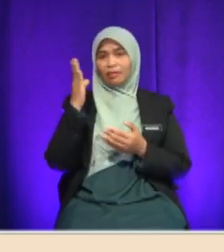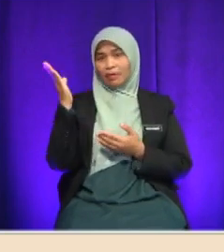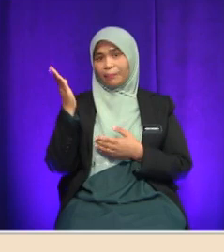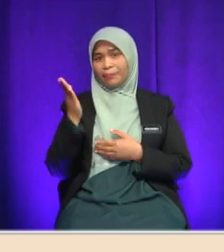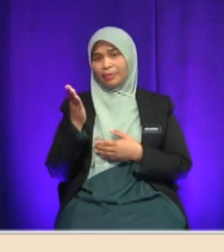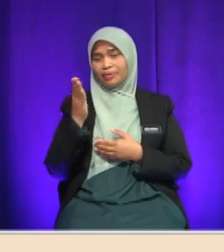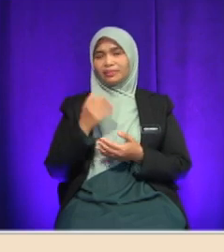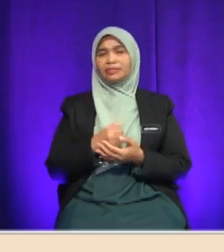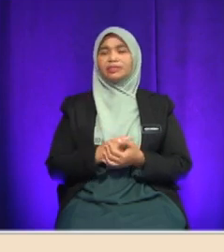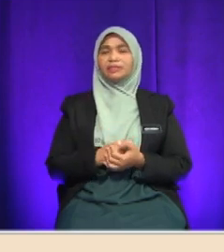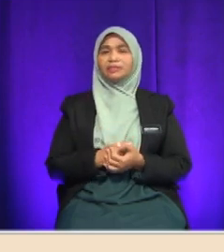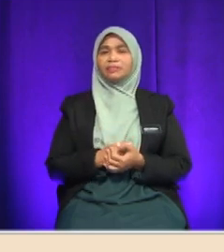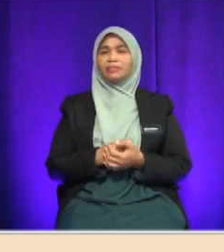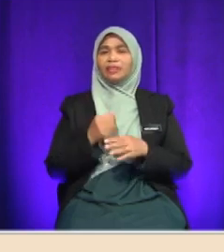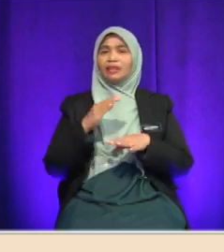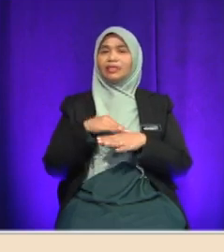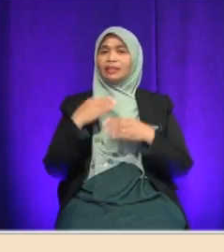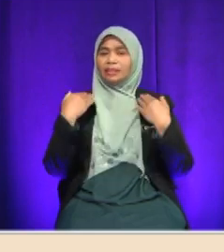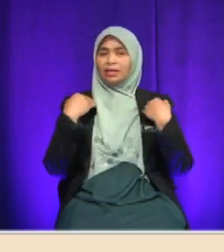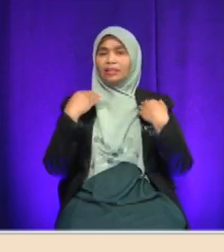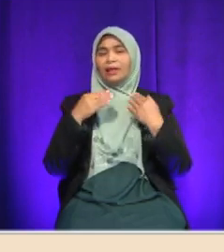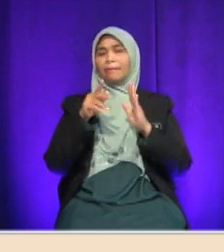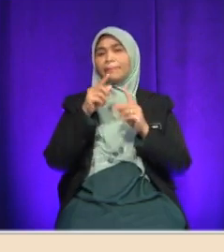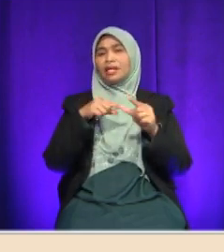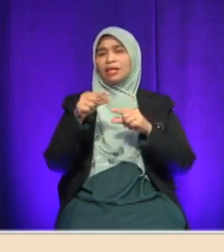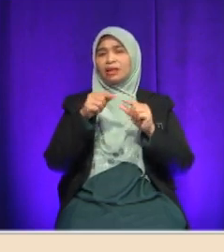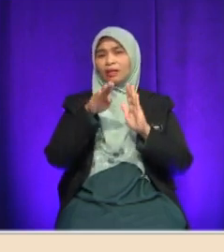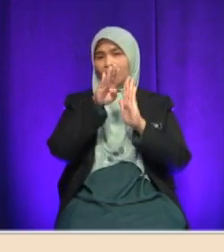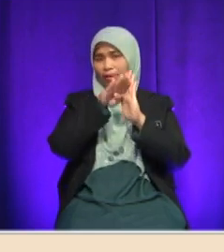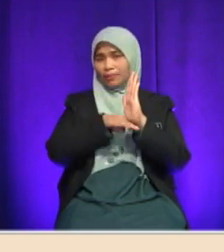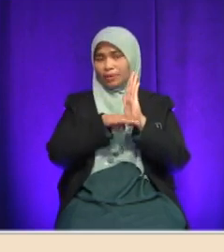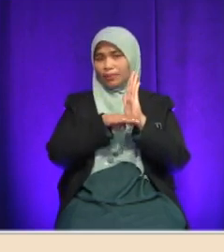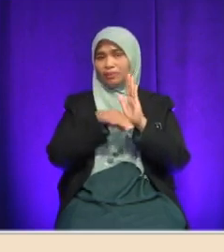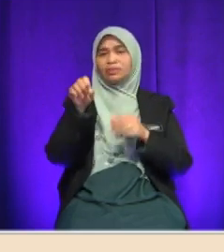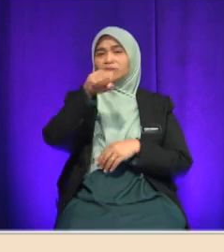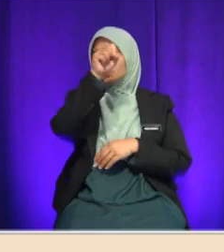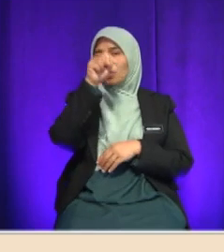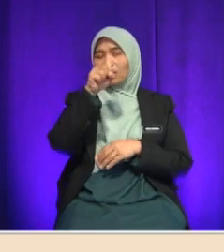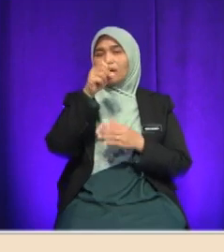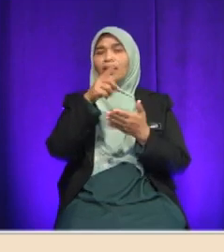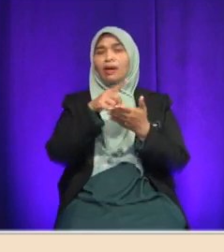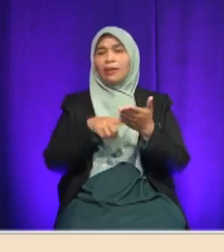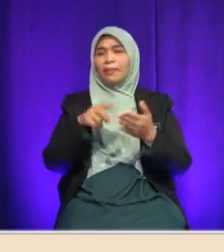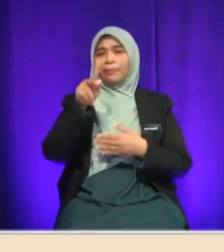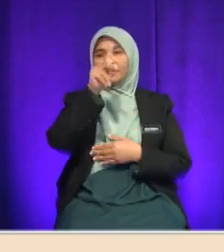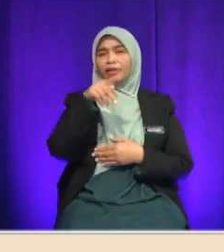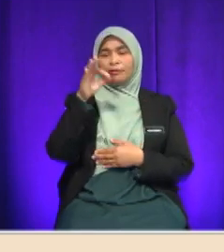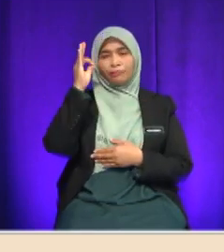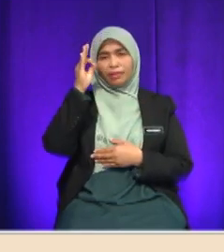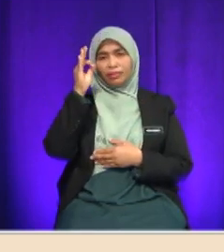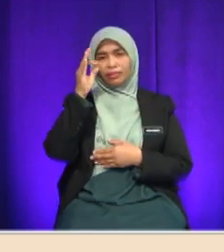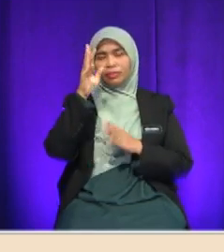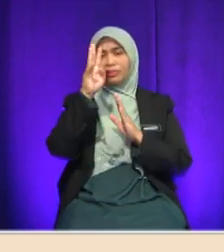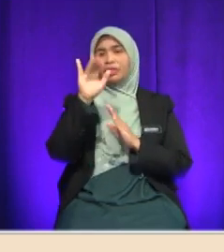di atas kelok yang sama tetapi bergerak ke bawah. Okey, soalan dia, apakah faktor yang menyebabkan